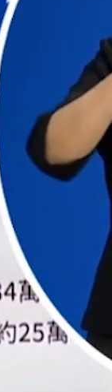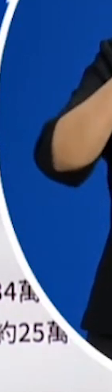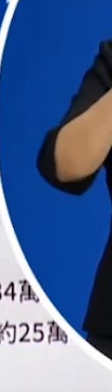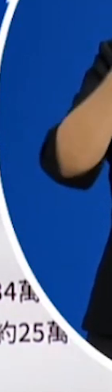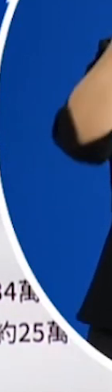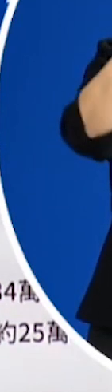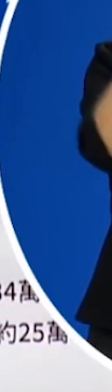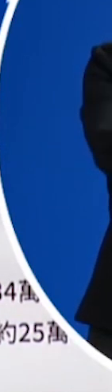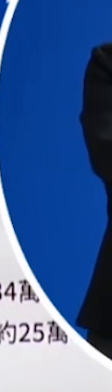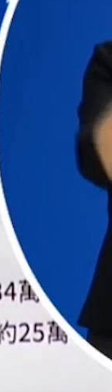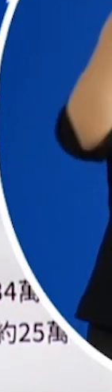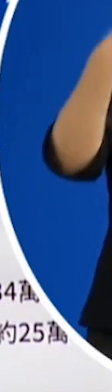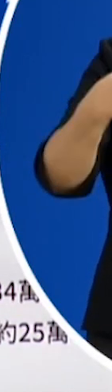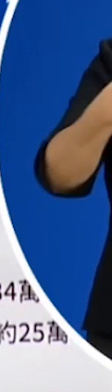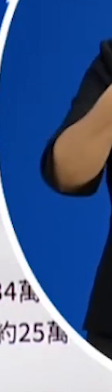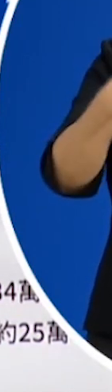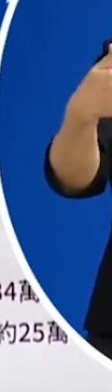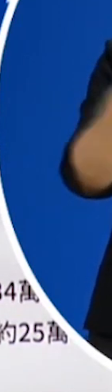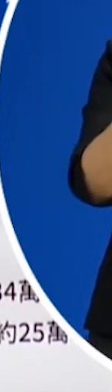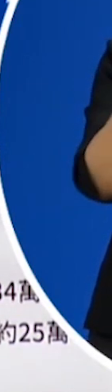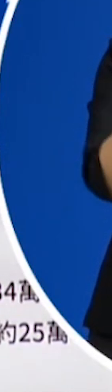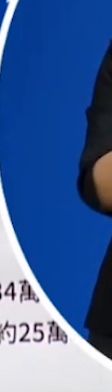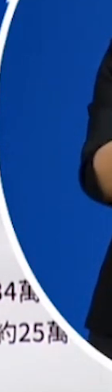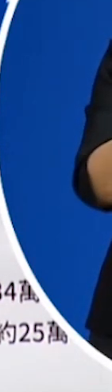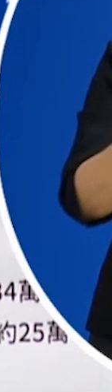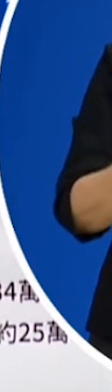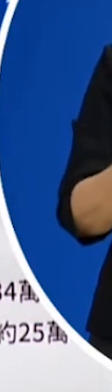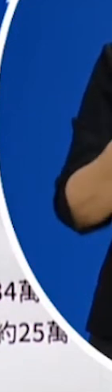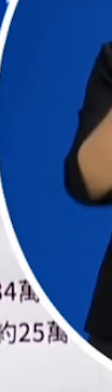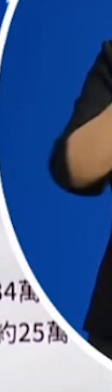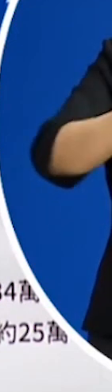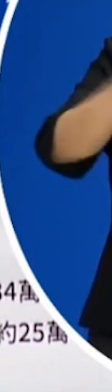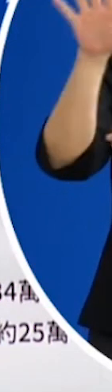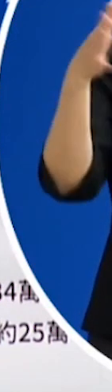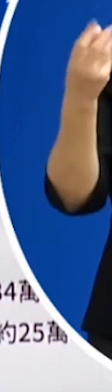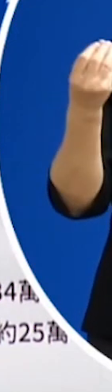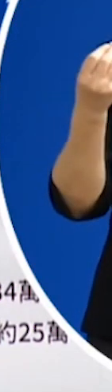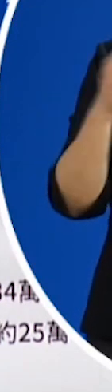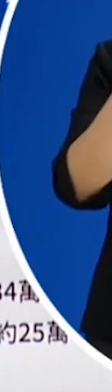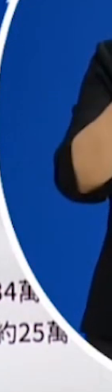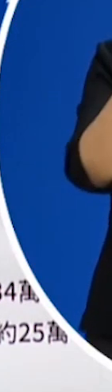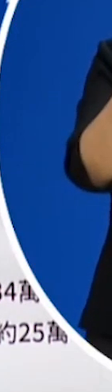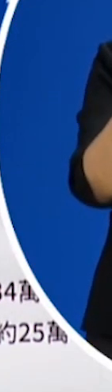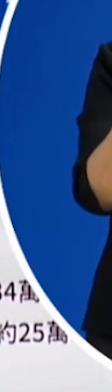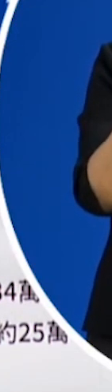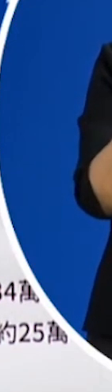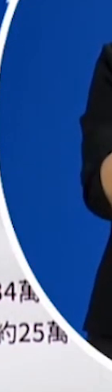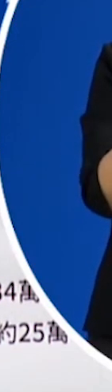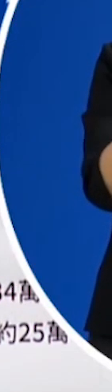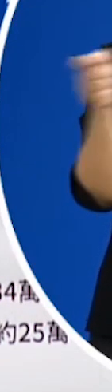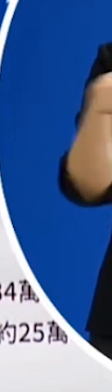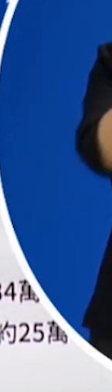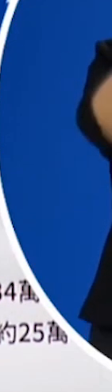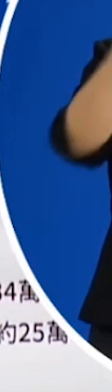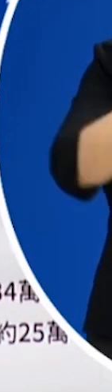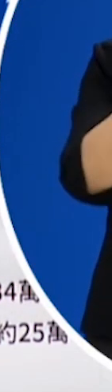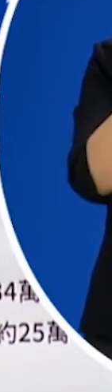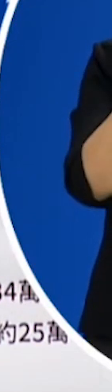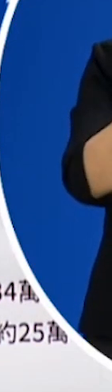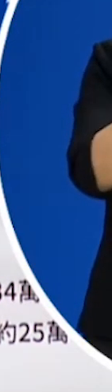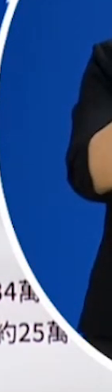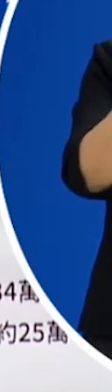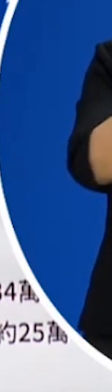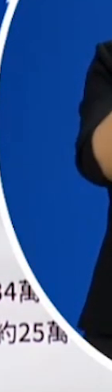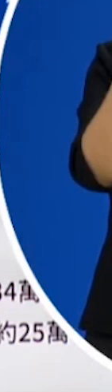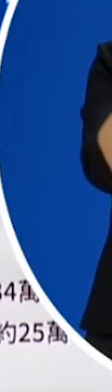完整的保护力，哈，这个是。那为什么其他人没有？因为长期整个社会我们来看，就是说我们要让社会